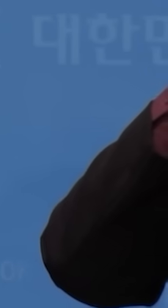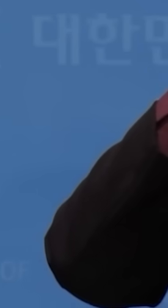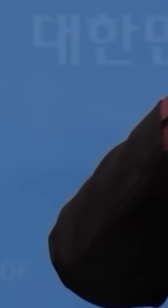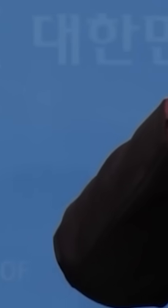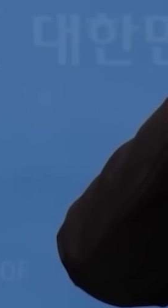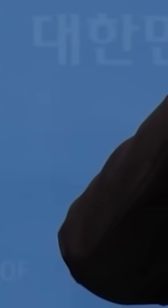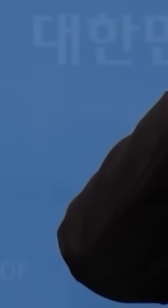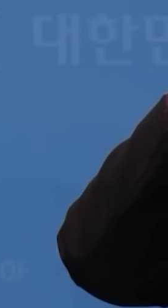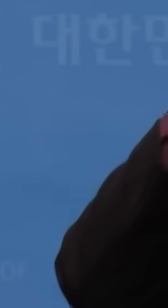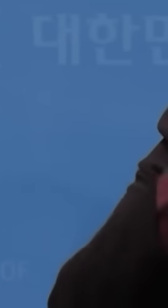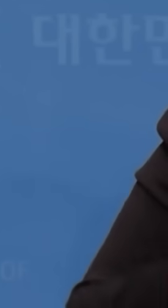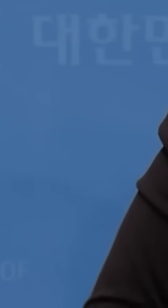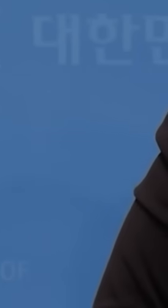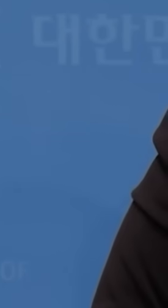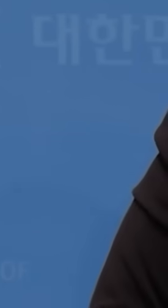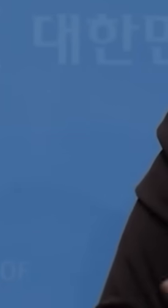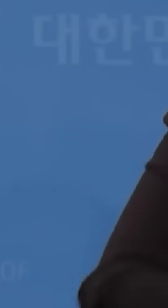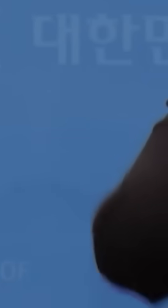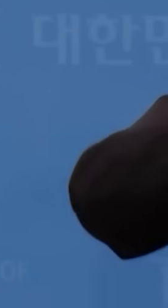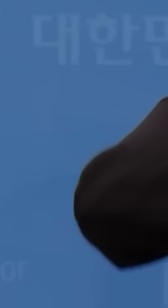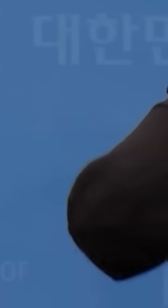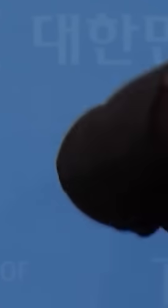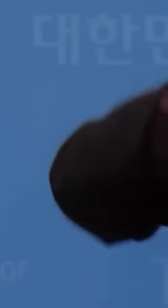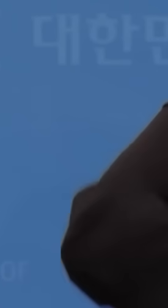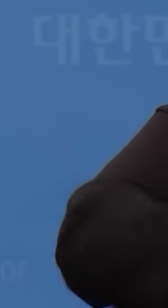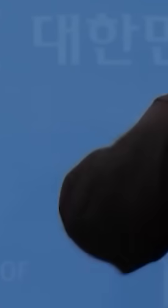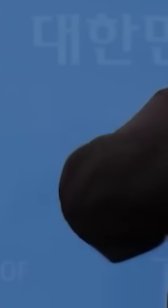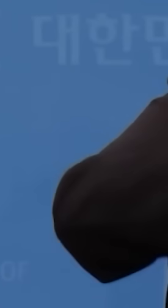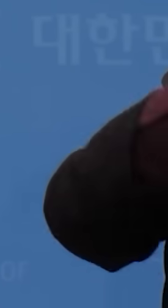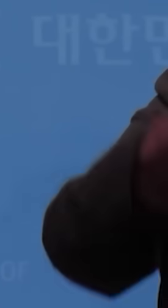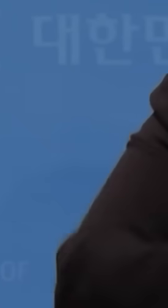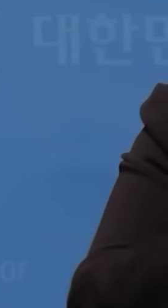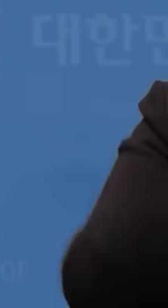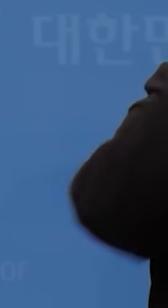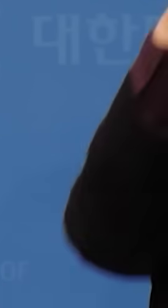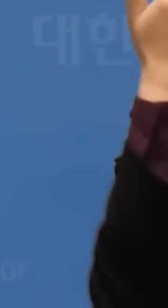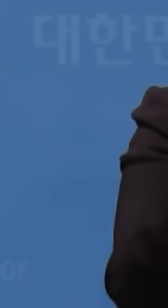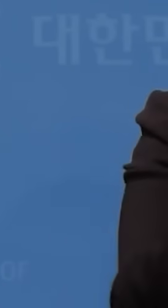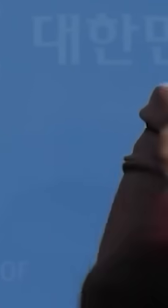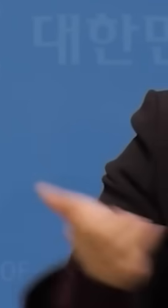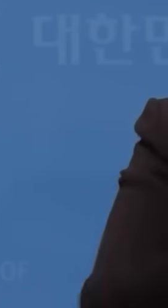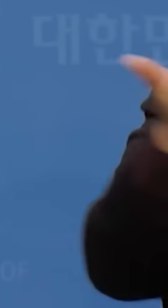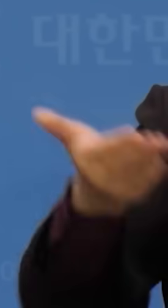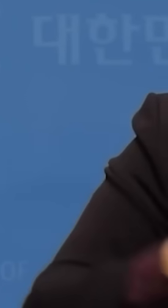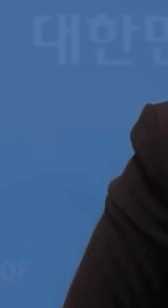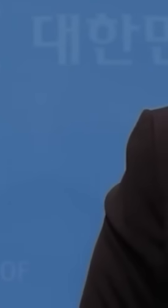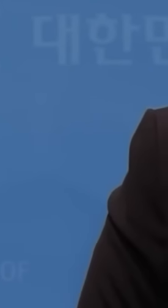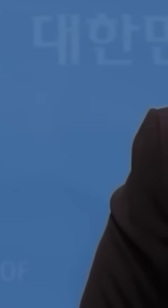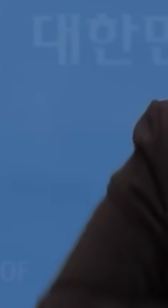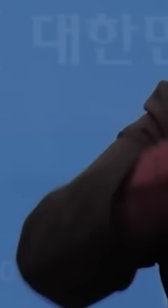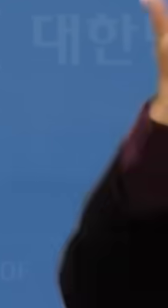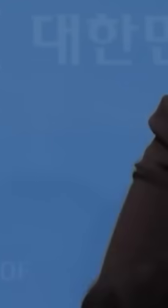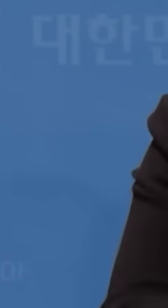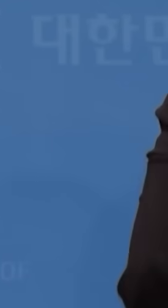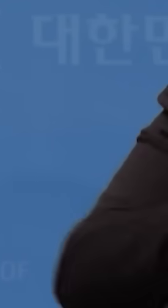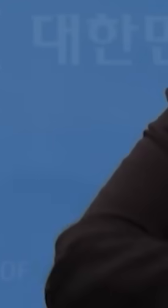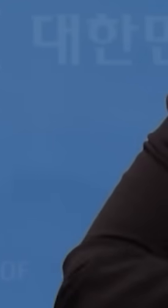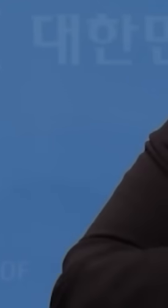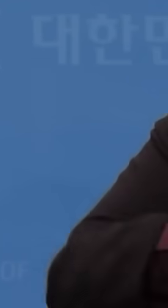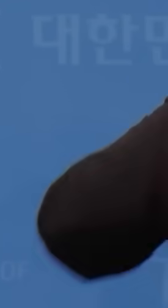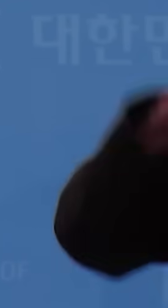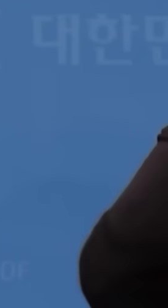아십니까? 대통령을 여러분 손으로 뽑은 국민이십니다. 국회의원을 여러분 손으로 뽑을 수